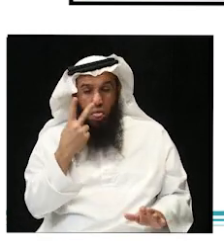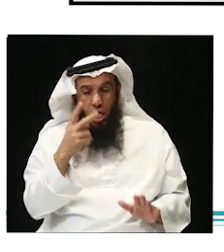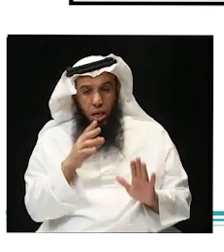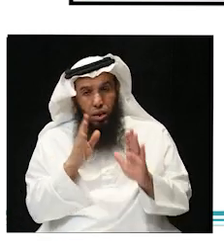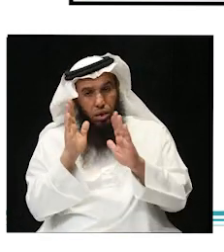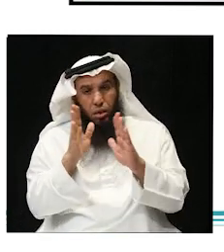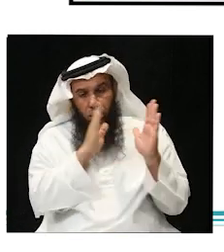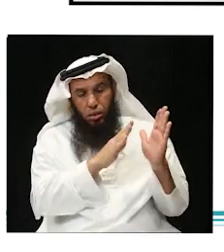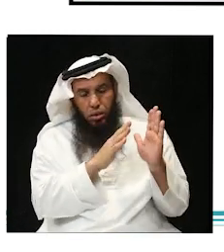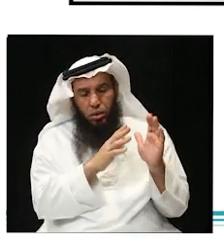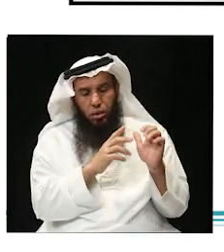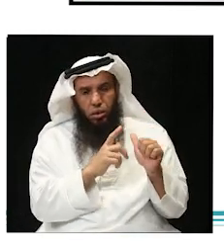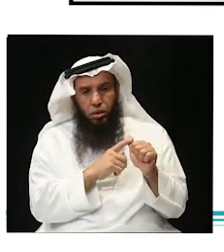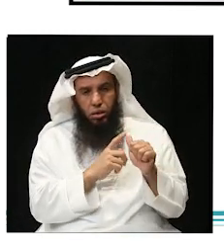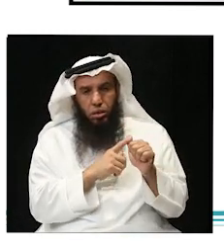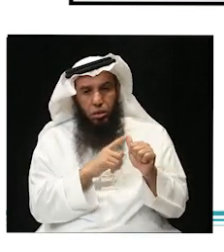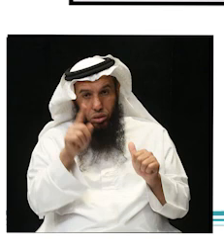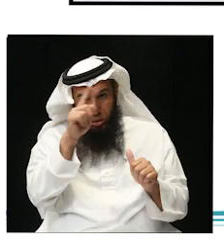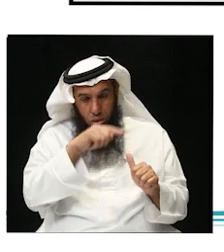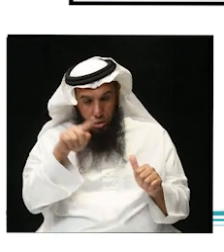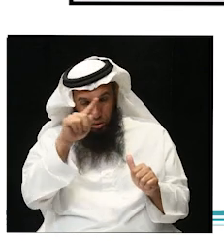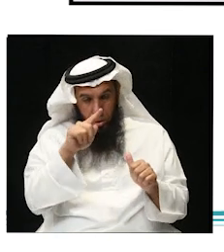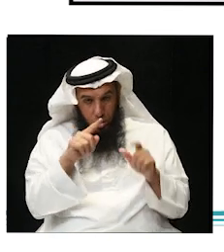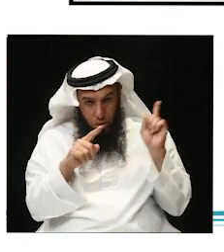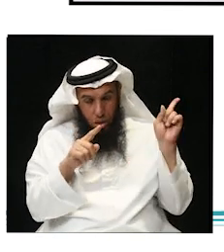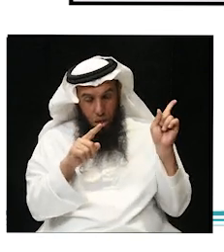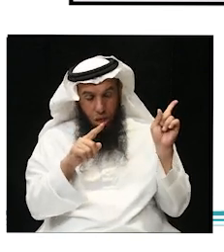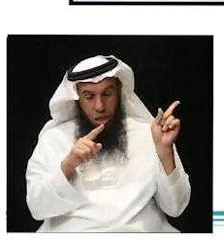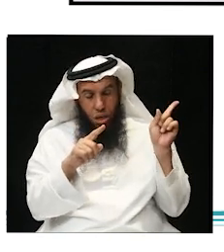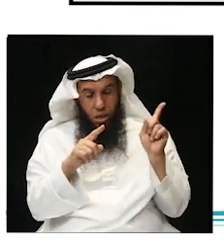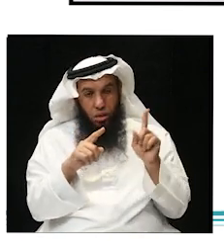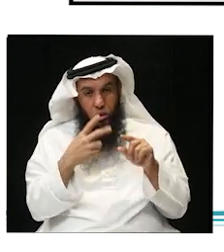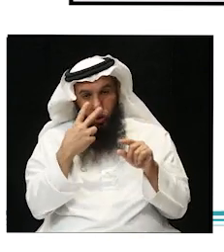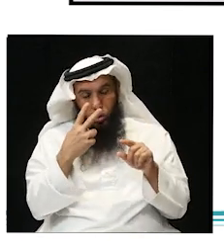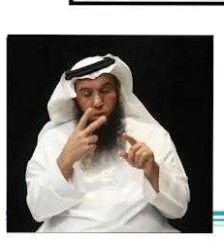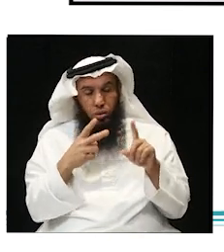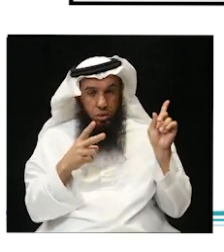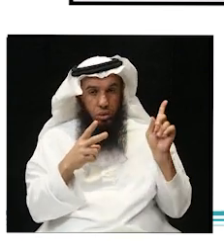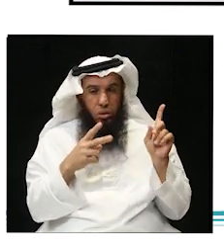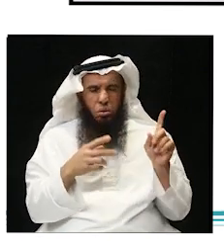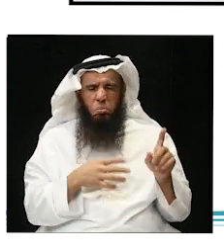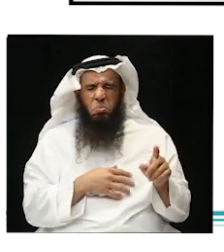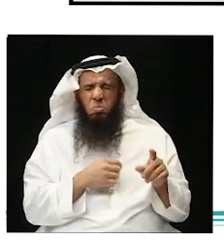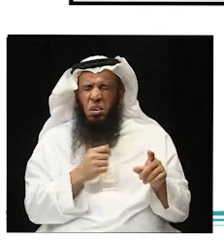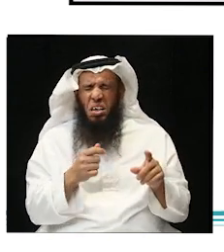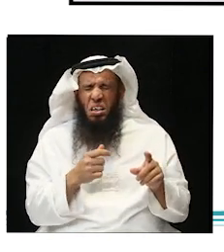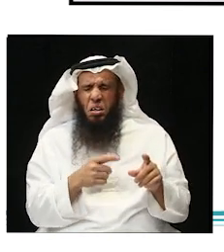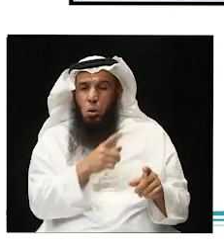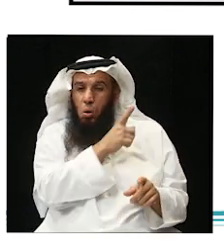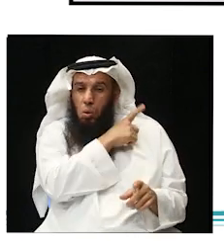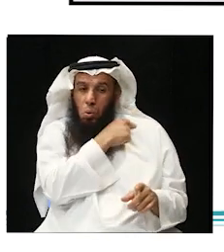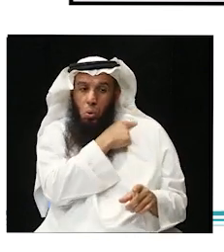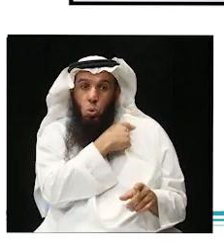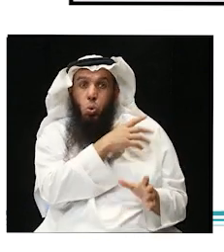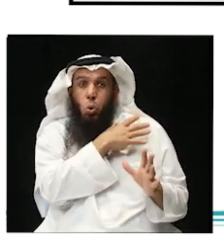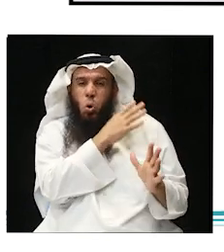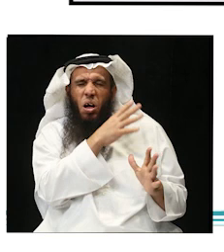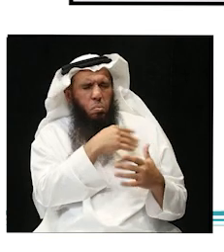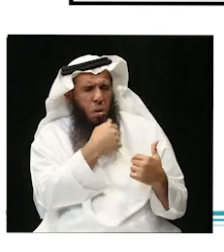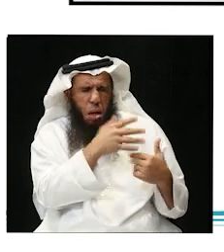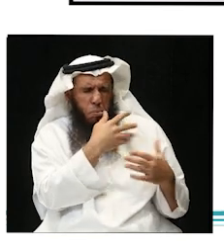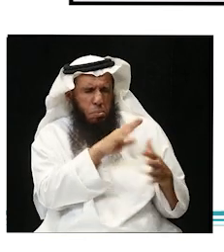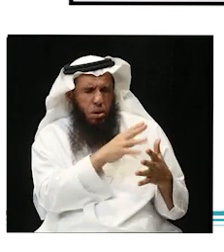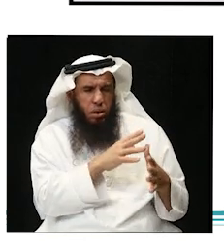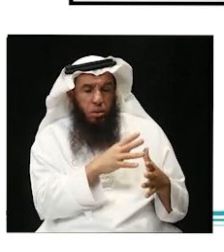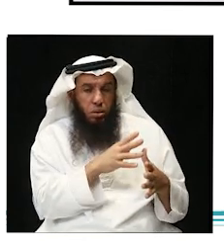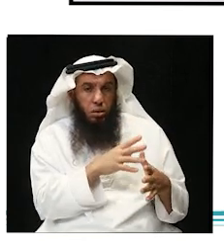جانب صلاح وطاعة، وفيه جانب معصية، فأنا أكره المعصية الذي هو عليه، وأحب جانب الإيمان الذي